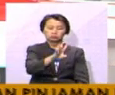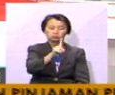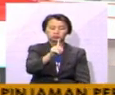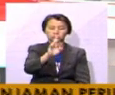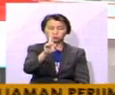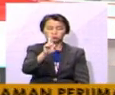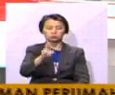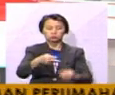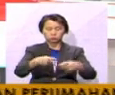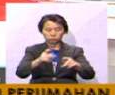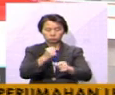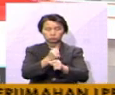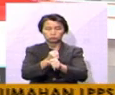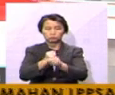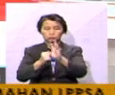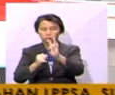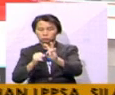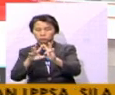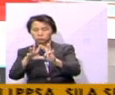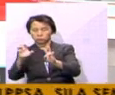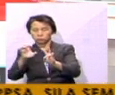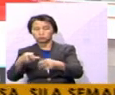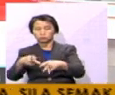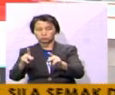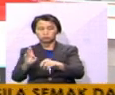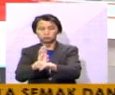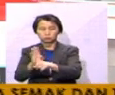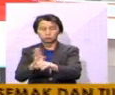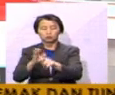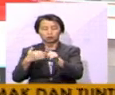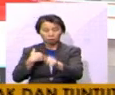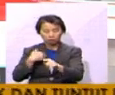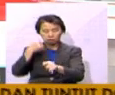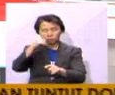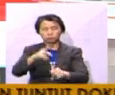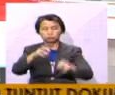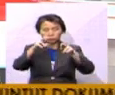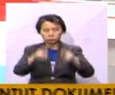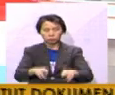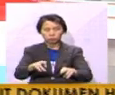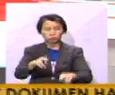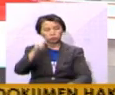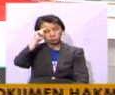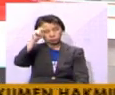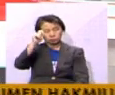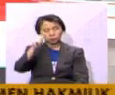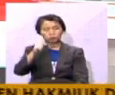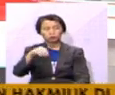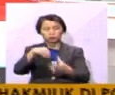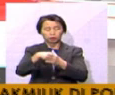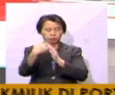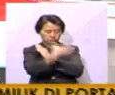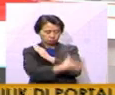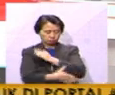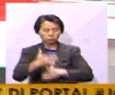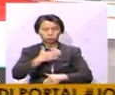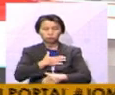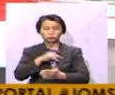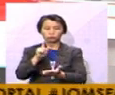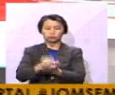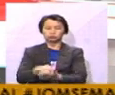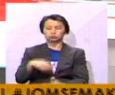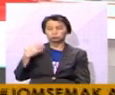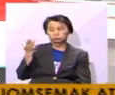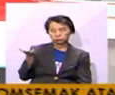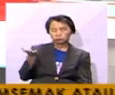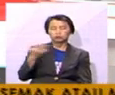peluang pekerjaan dan 7,500 peluang keusahawanan diwujudkan untuk rakyat negeri itu. Dalam segmen Negaraku malam ini, wartawan Taufik